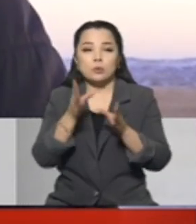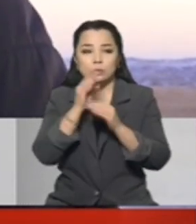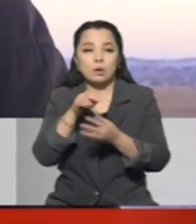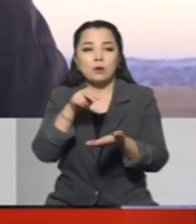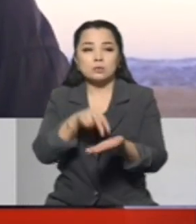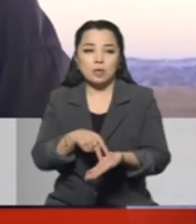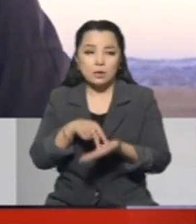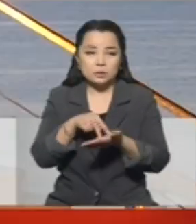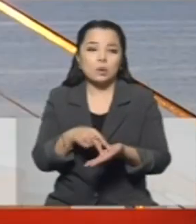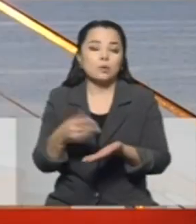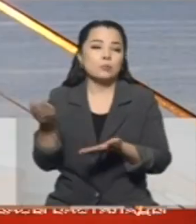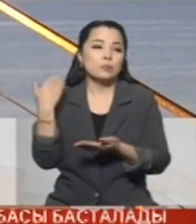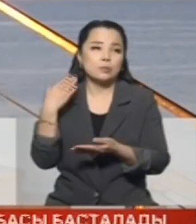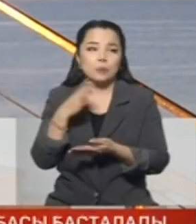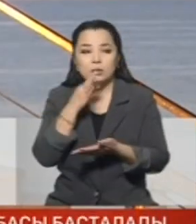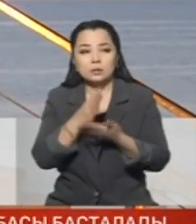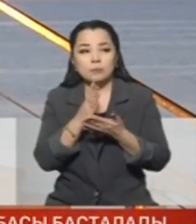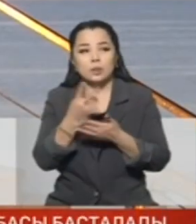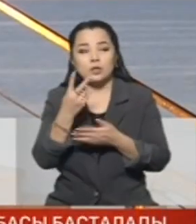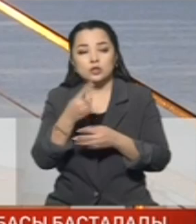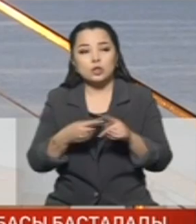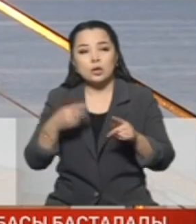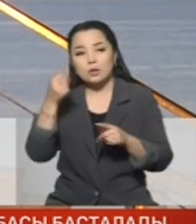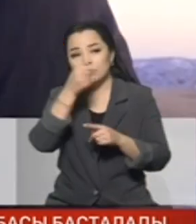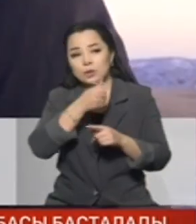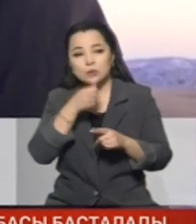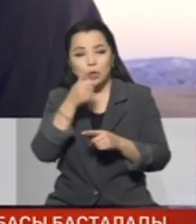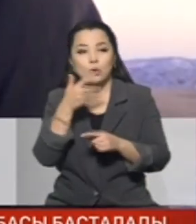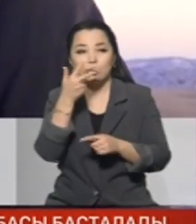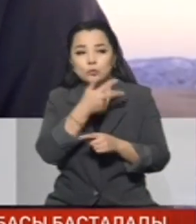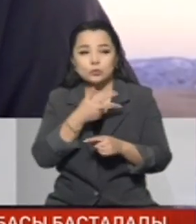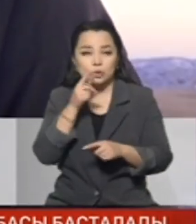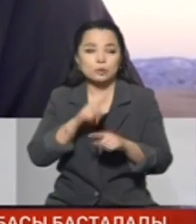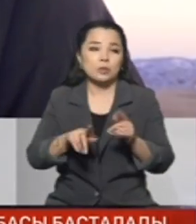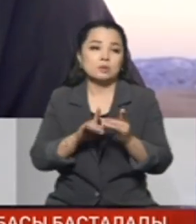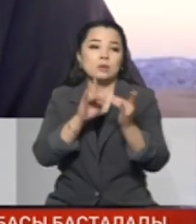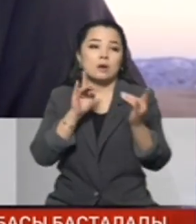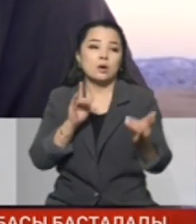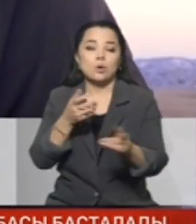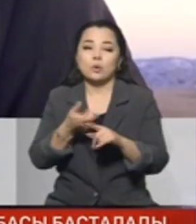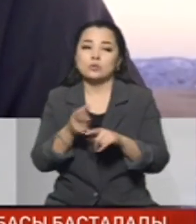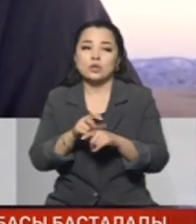тұрасын. Талай тұрдық. Мынау енді 2,5 жыл 3 жылға жетпей салынды ғой. Өте жақсы.